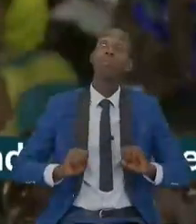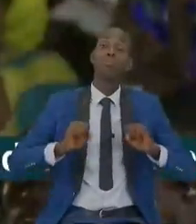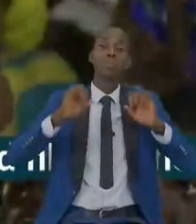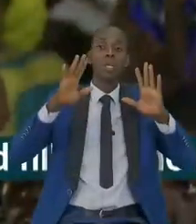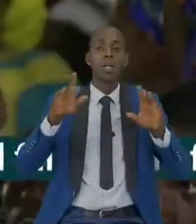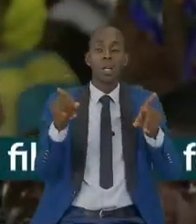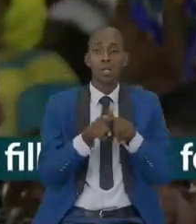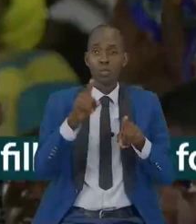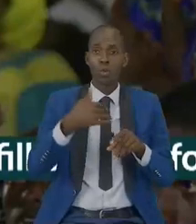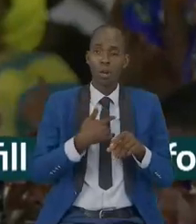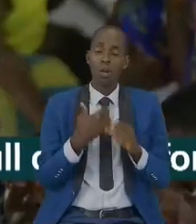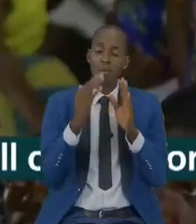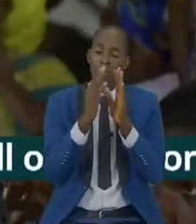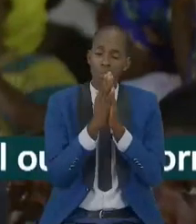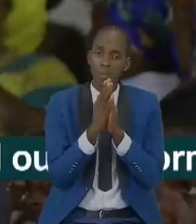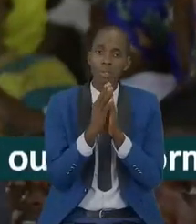Écrivez vos coordonnées.